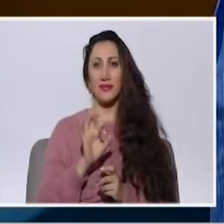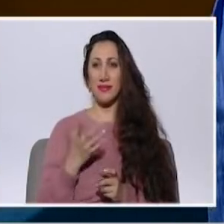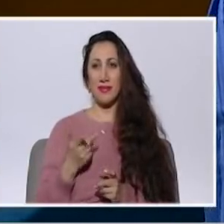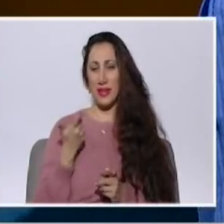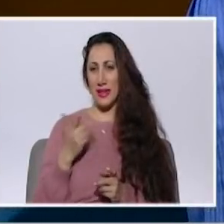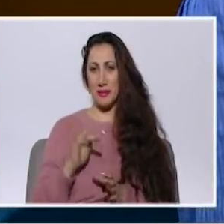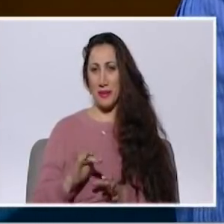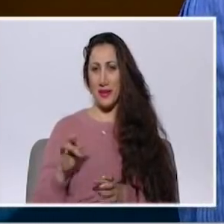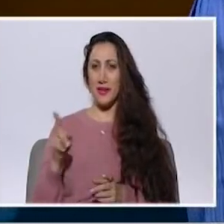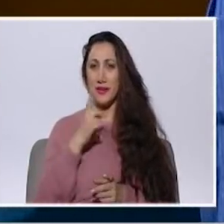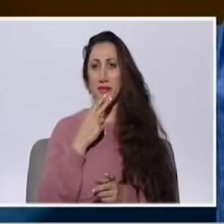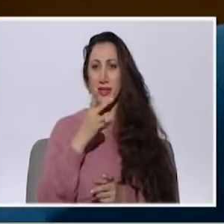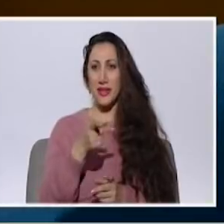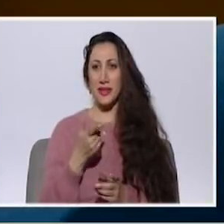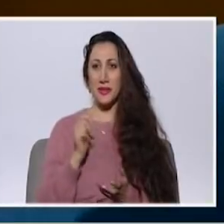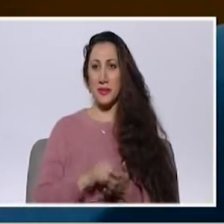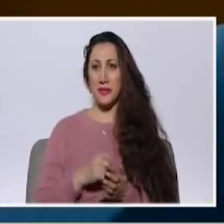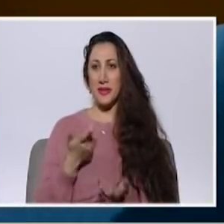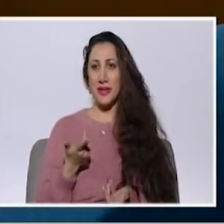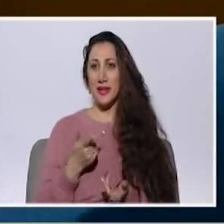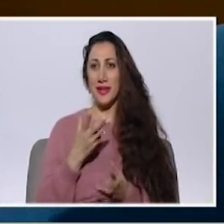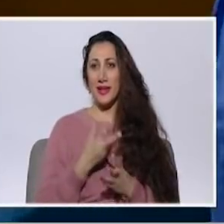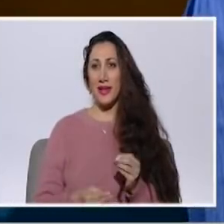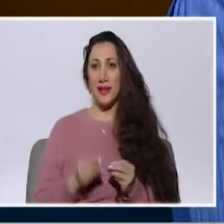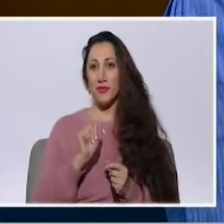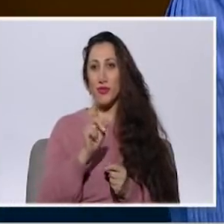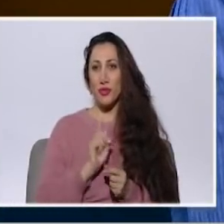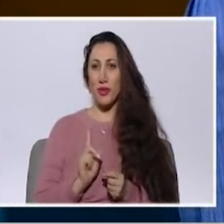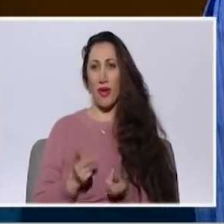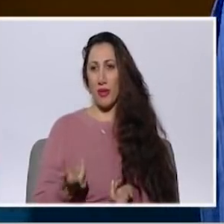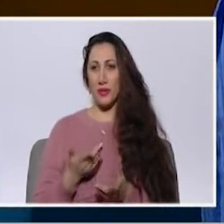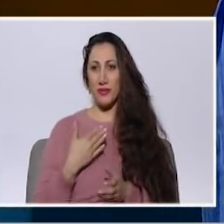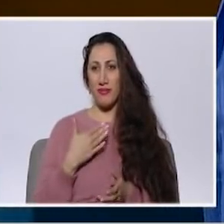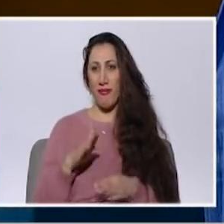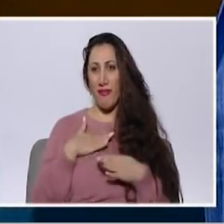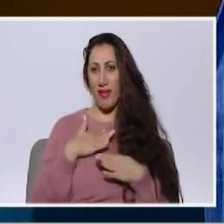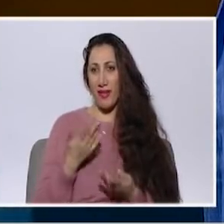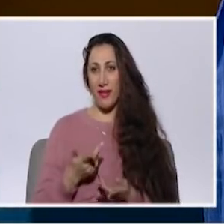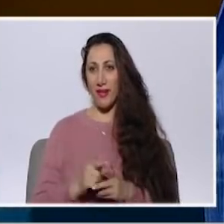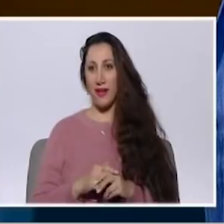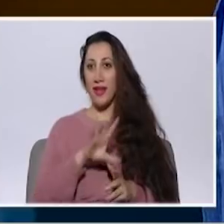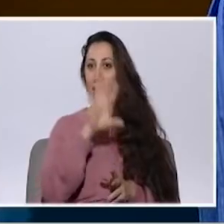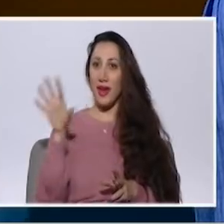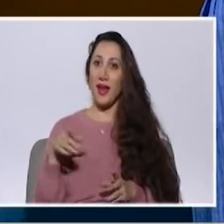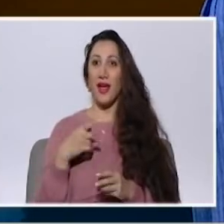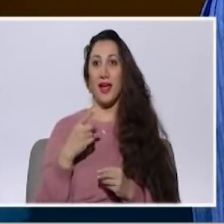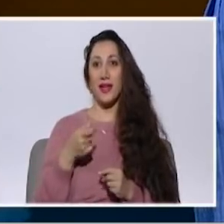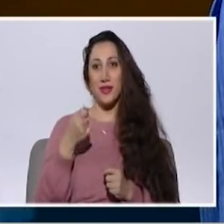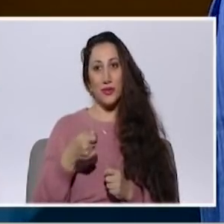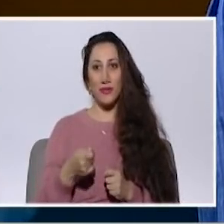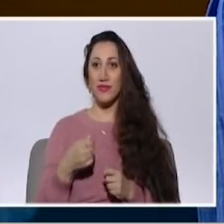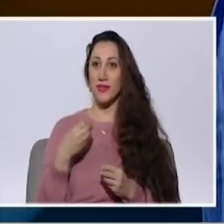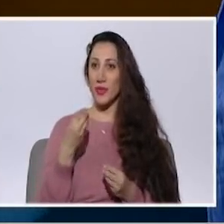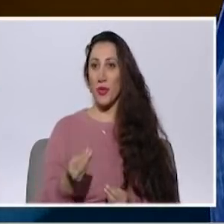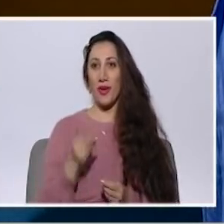ليه وما ينفعش ويا مربي في غير ولدك يا باني في غير ملكك، وفي ناس كتير قوي قالوا